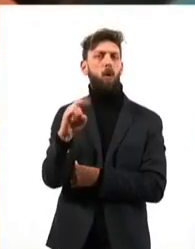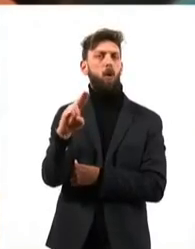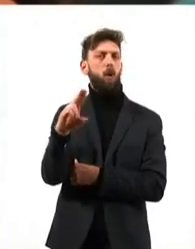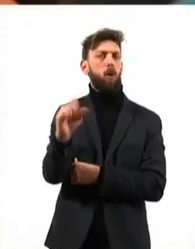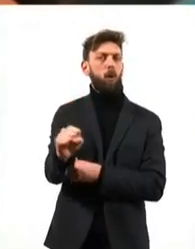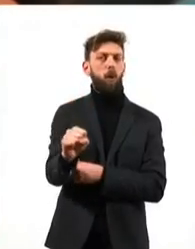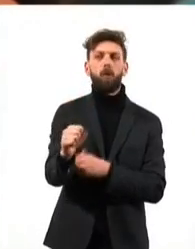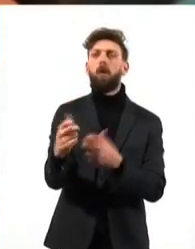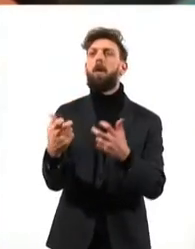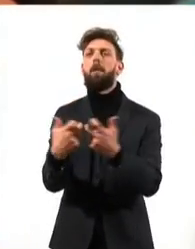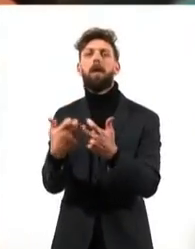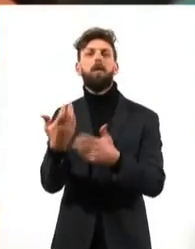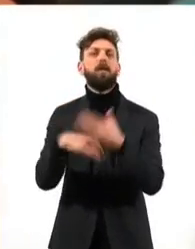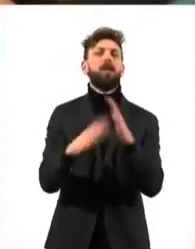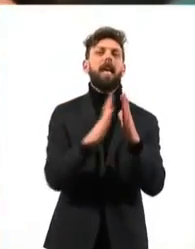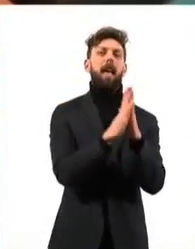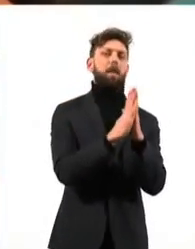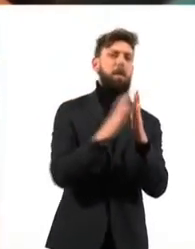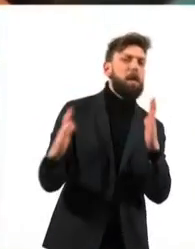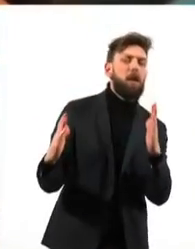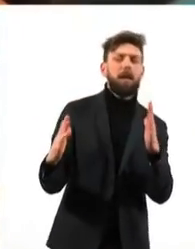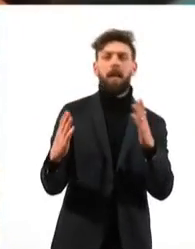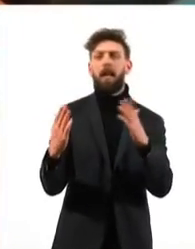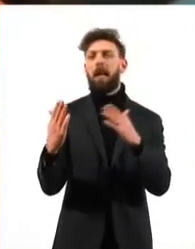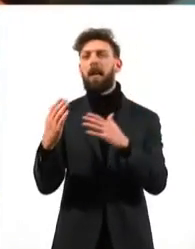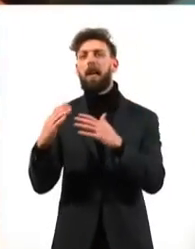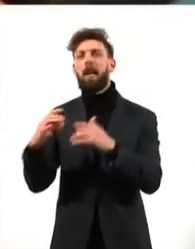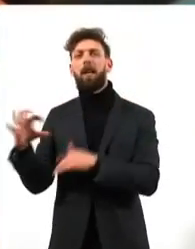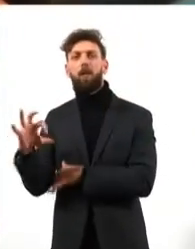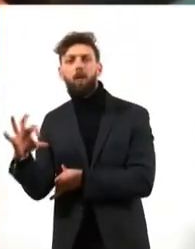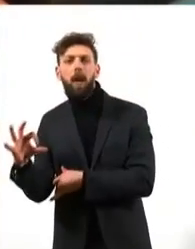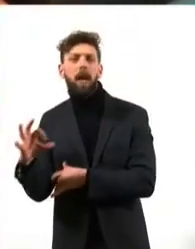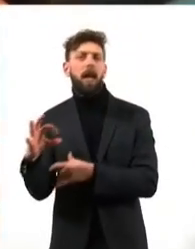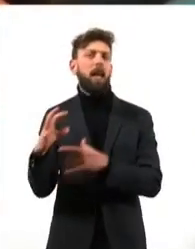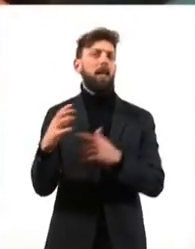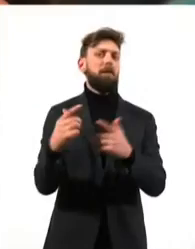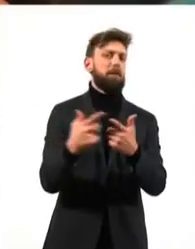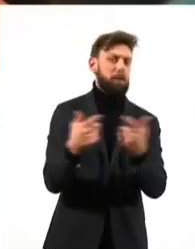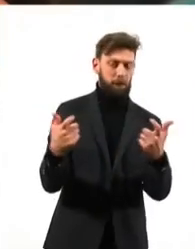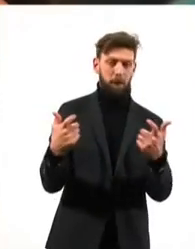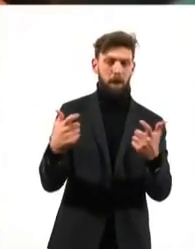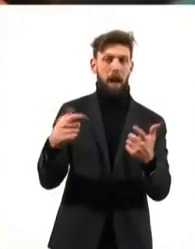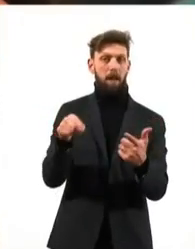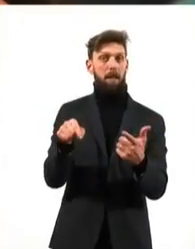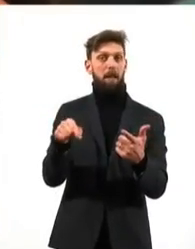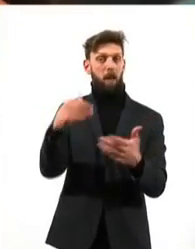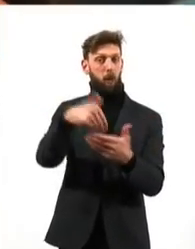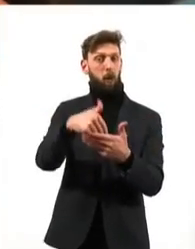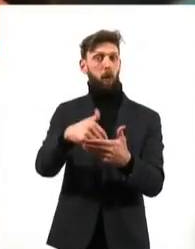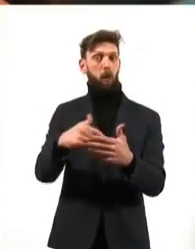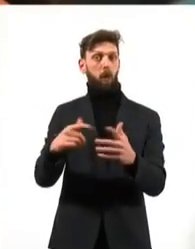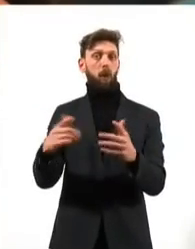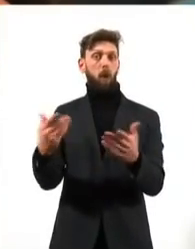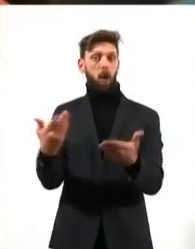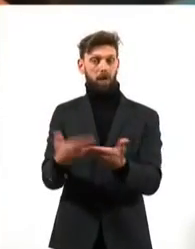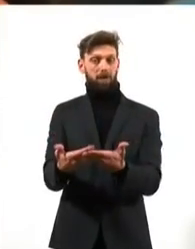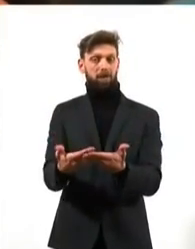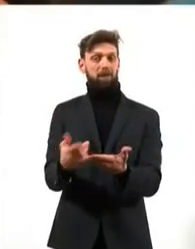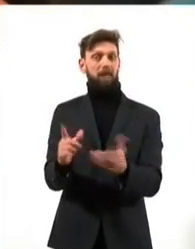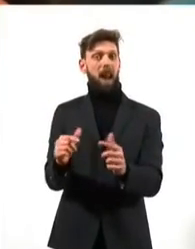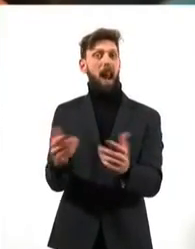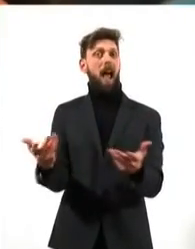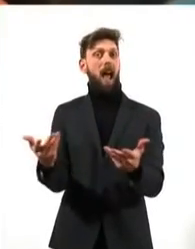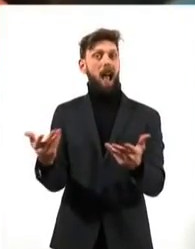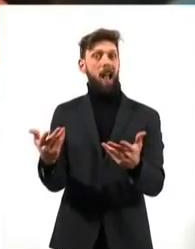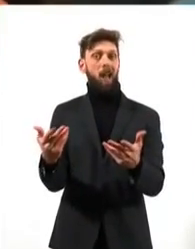par exemple, des bibliothèques dans les établissements, au niveau des toilettes, des bibliothèques et autres, il y a des, vous pouvez avoir